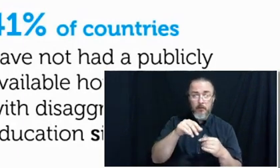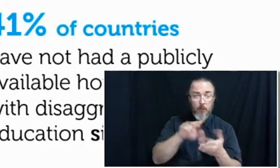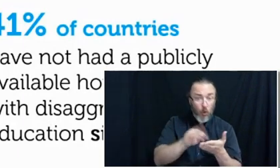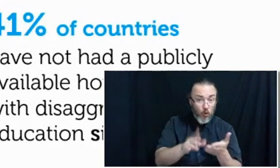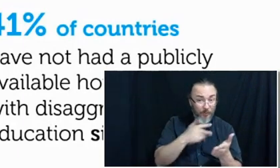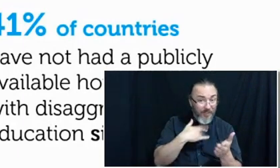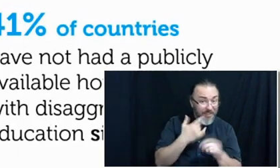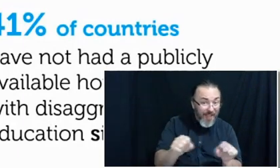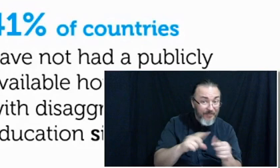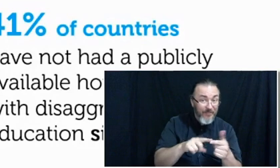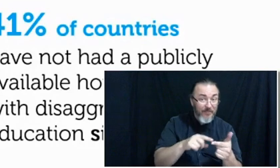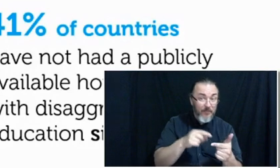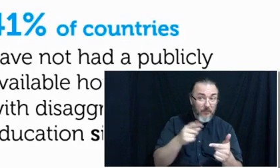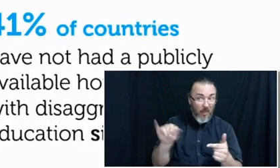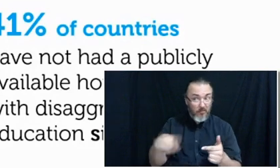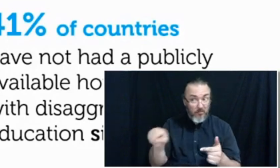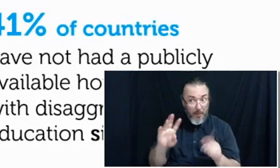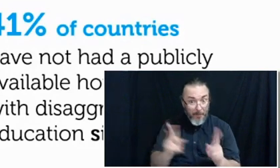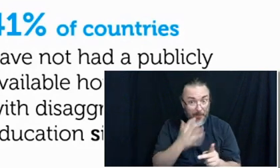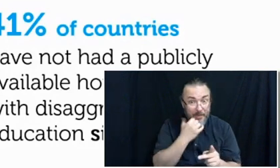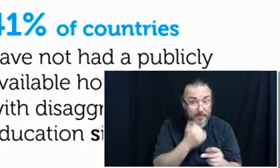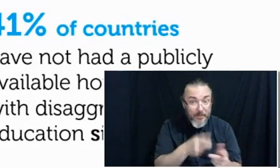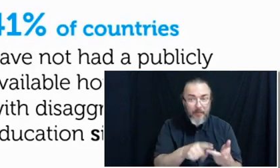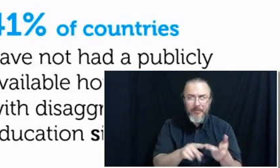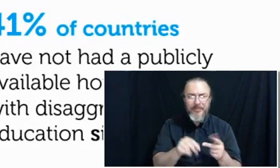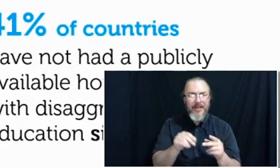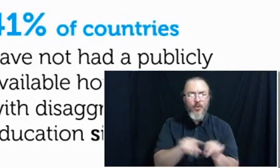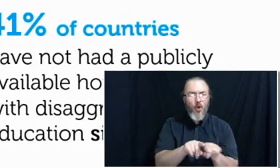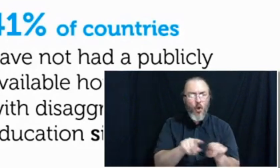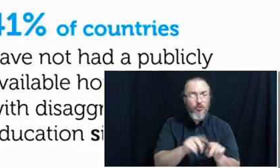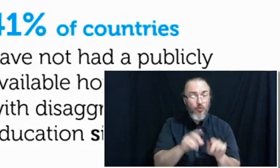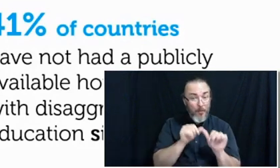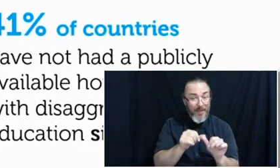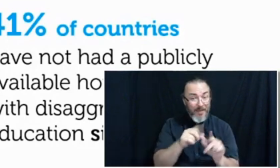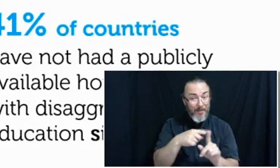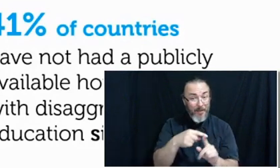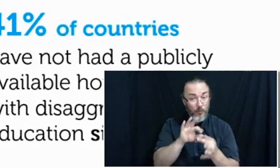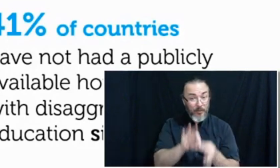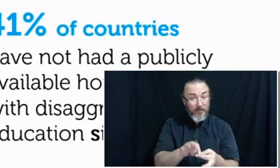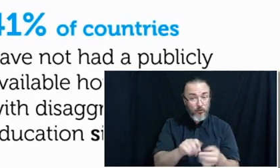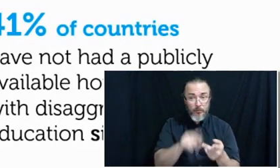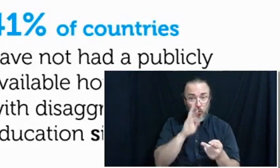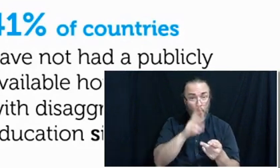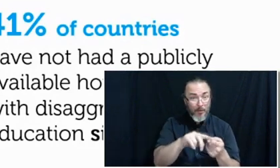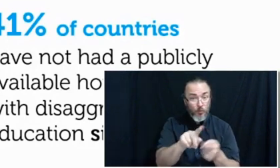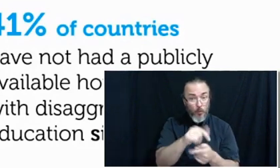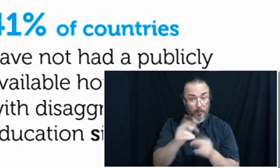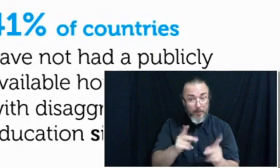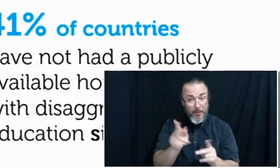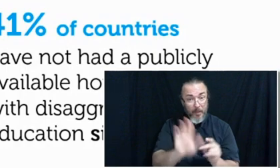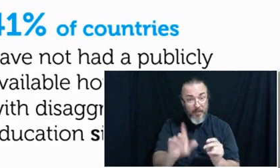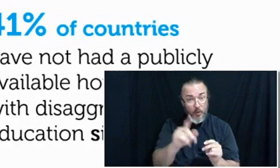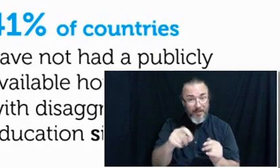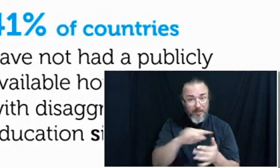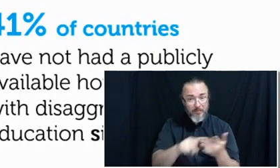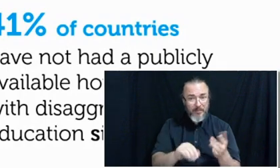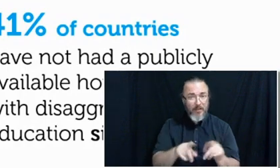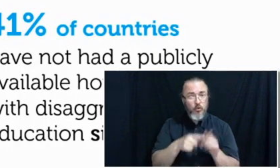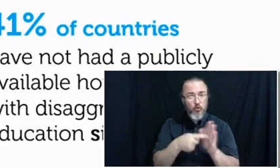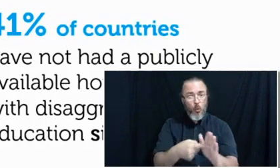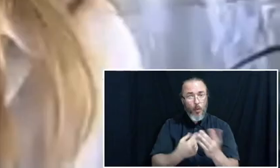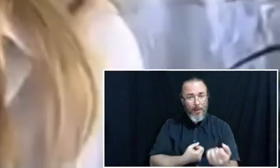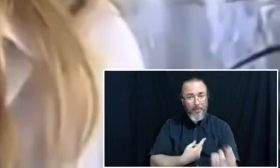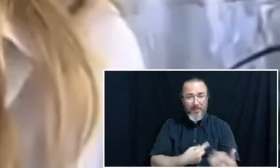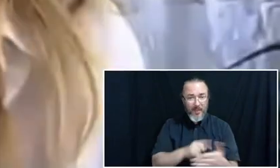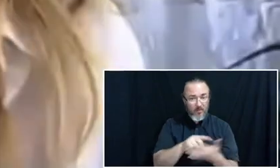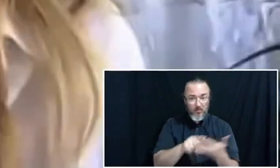les élèves sont en sécurité. On mesure leur capacité d'établir et de maintenir des relations positives, respecter les besoins des autres et manifester